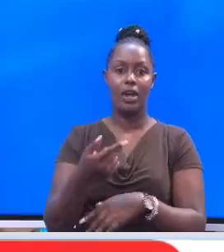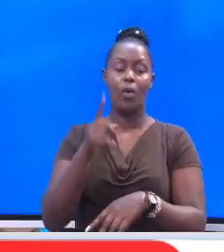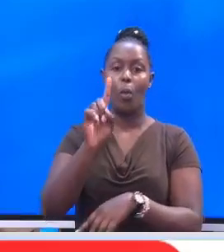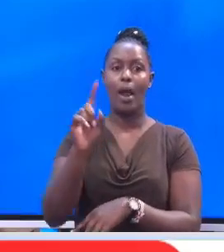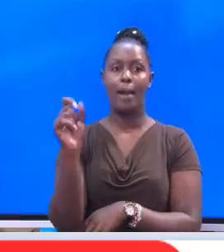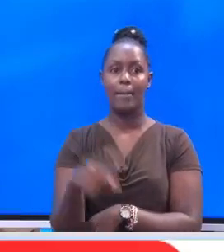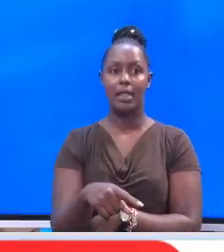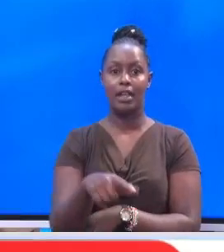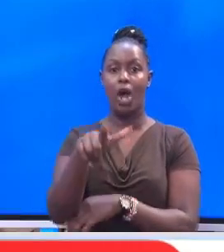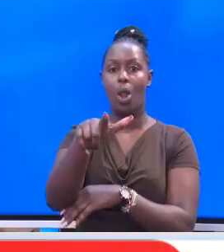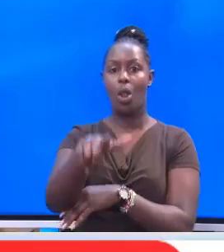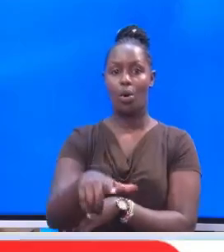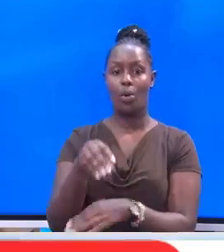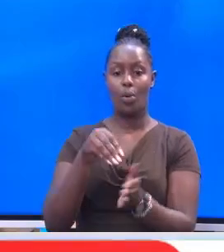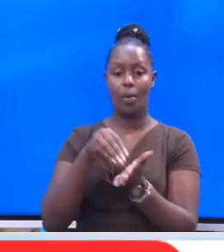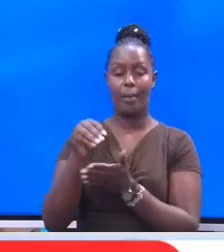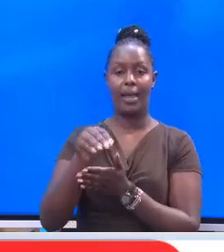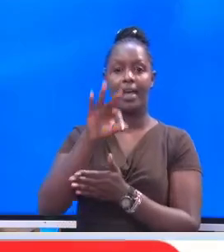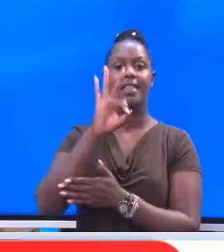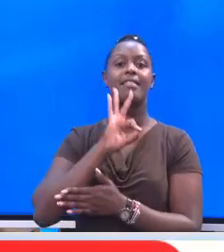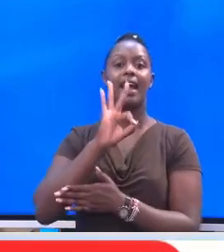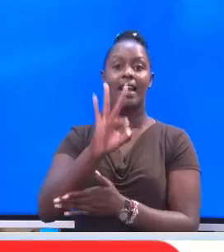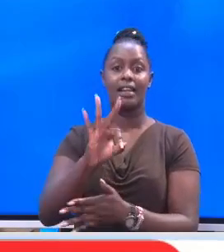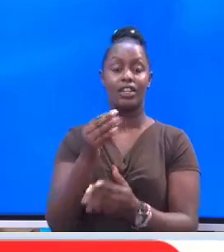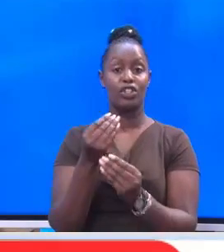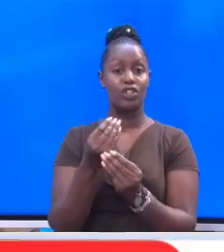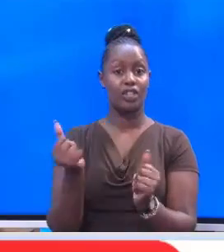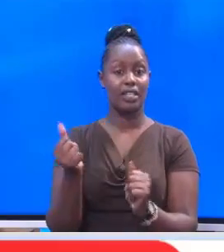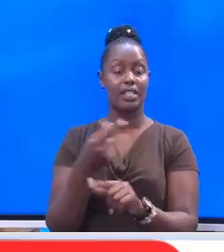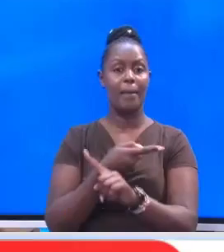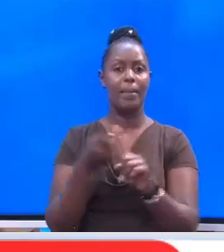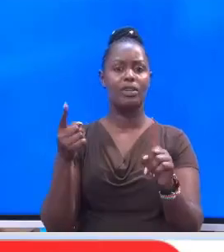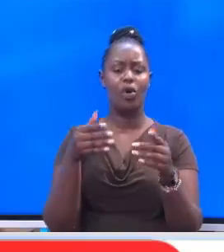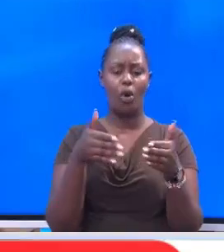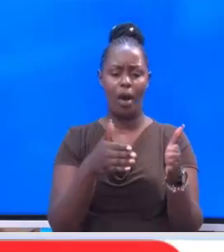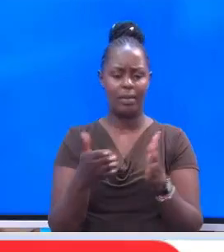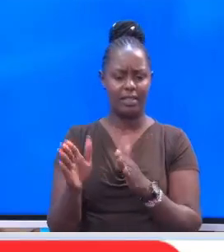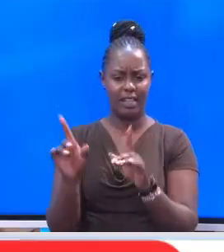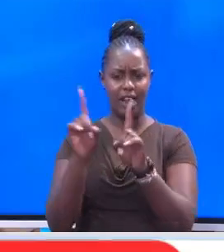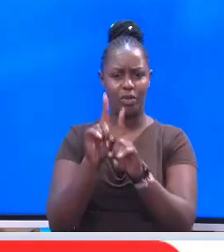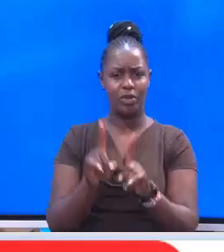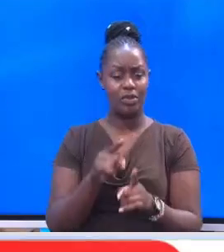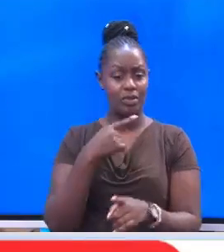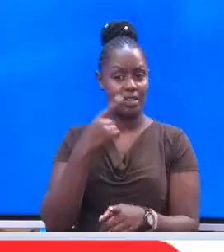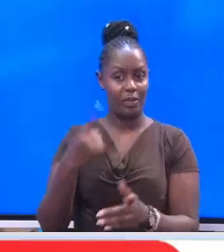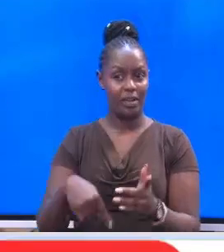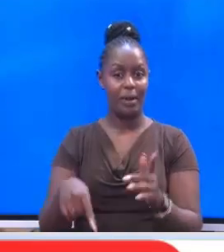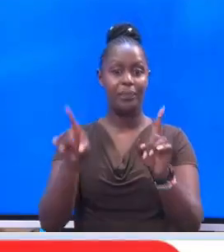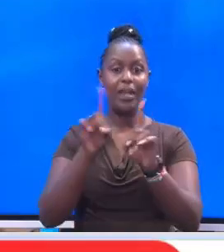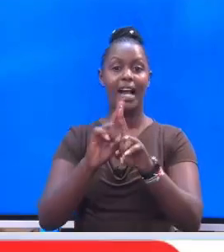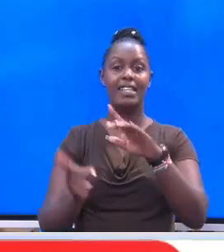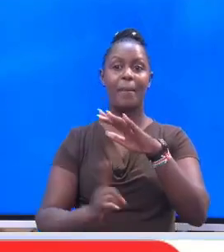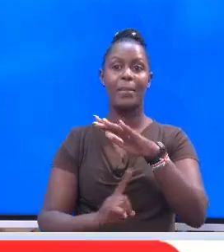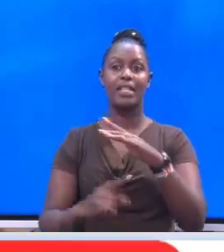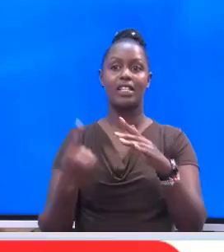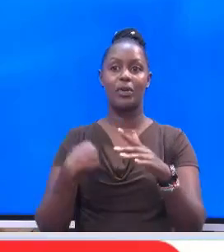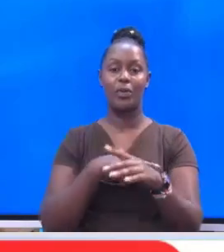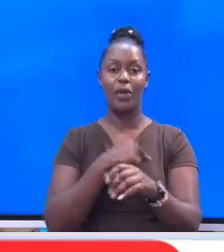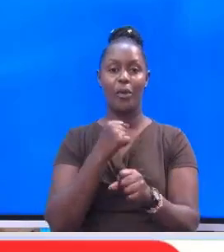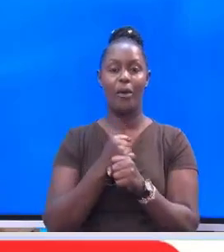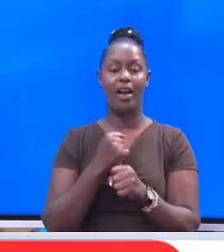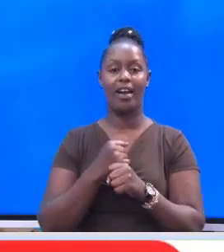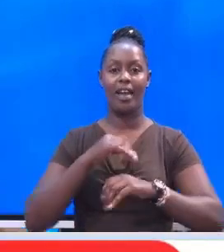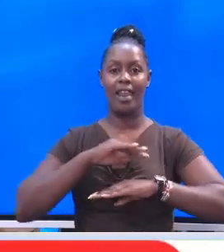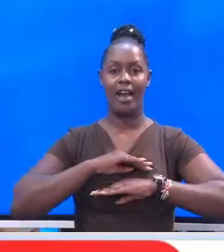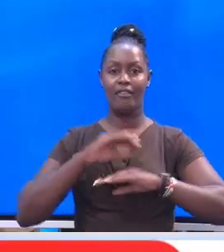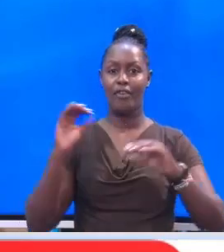shilingi 300 kwa mwezi. Lakini nataka kuchukua fursa hii pia kusema labda kama wizara hatujafanya kazi ya kutosha kuwaeleza